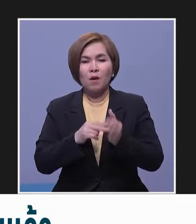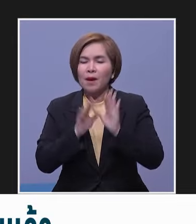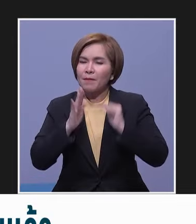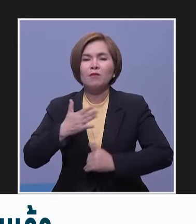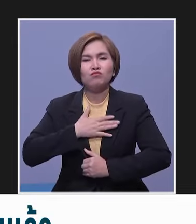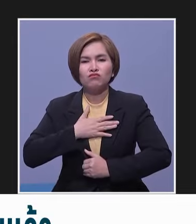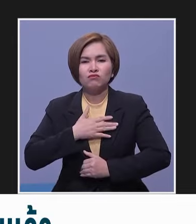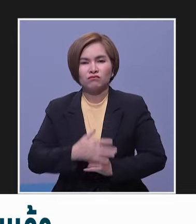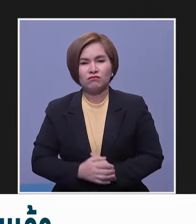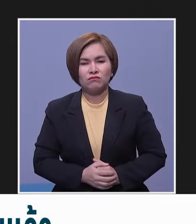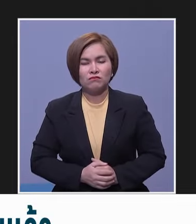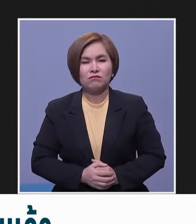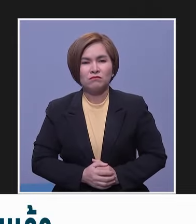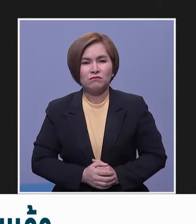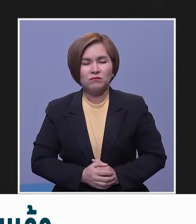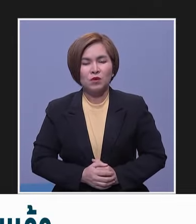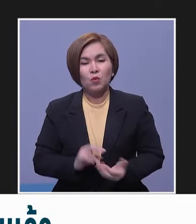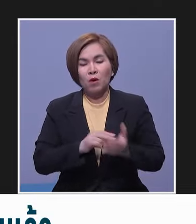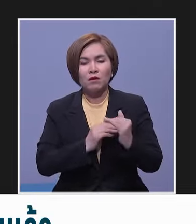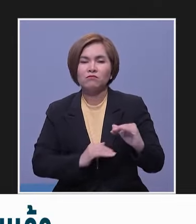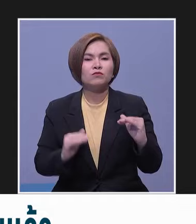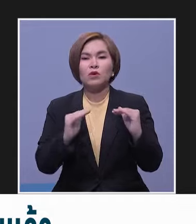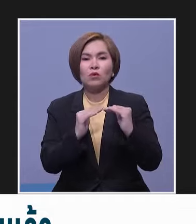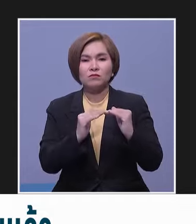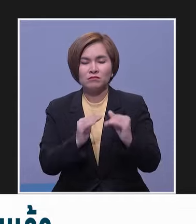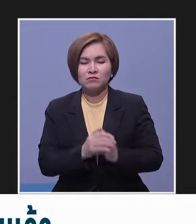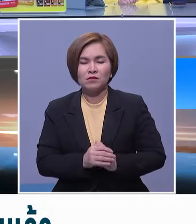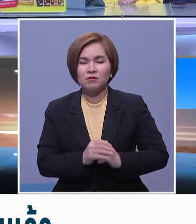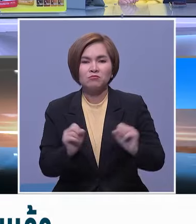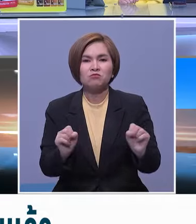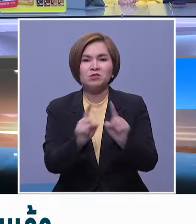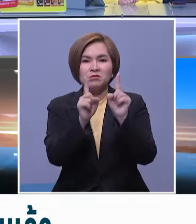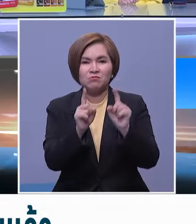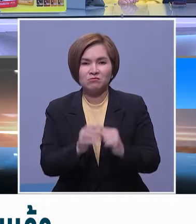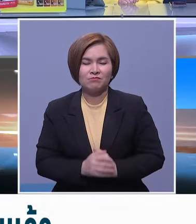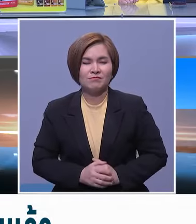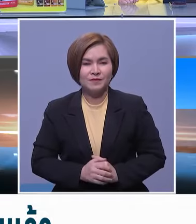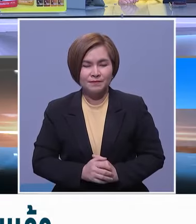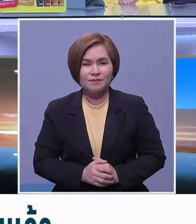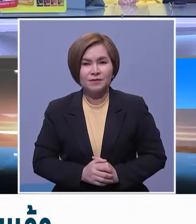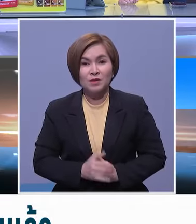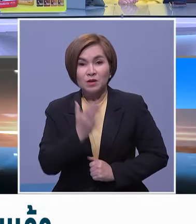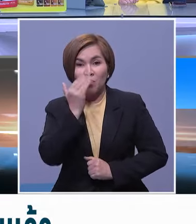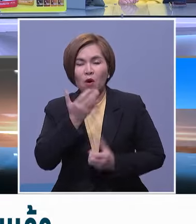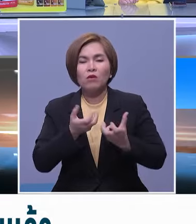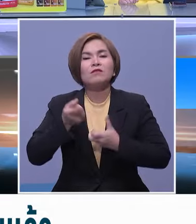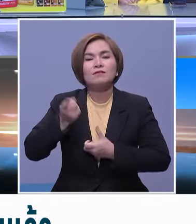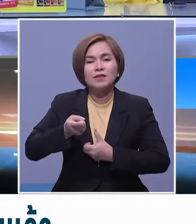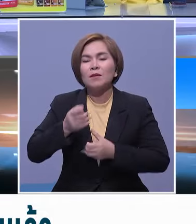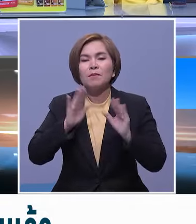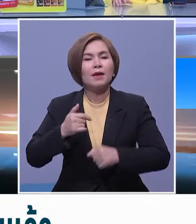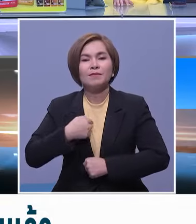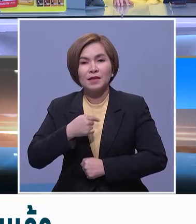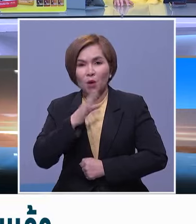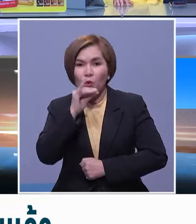ศักดิ์อยู่แล้วครับ พอแรงมาก็แรงกลับ สว.กิติศักดิ์ใช้คำว่าต้องแบบนี้ของแท้ไม่งั้นจะไม่ใช่ของแท้ต้อง